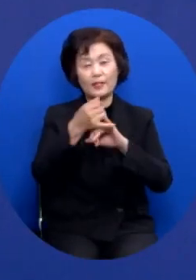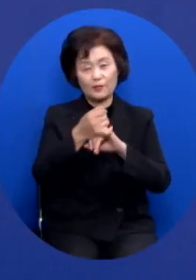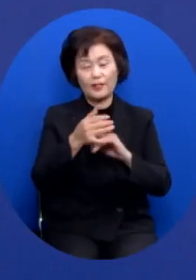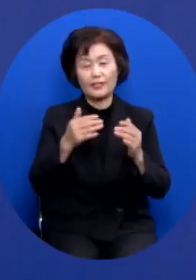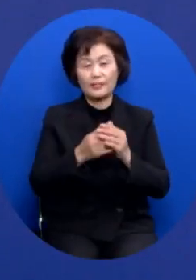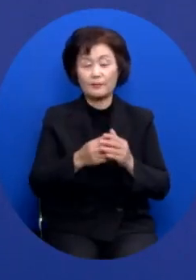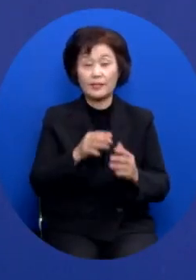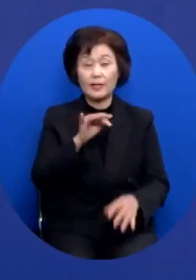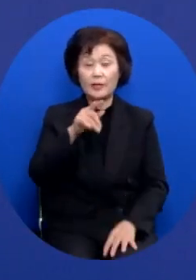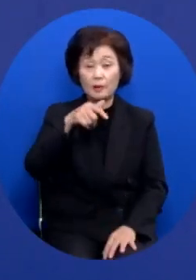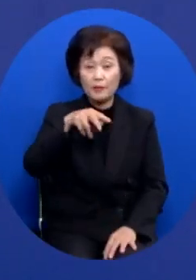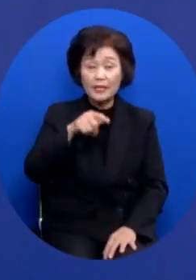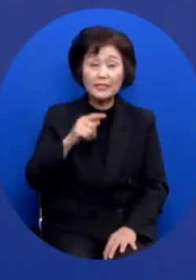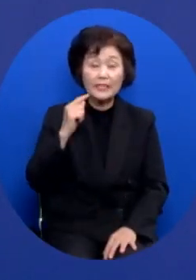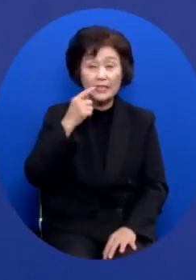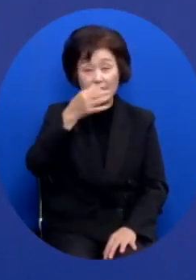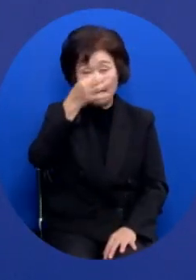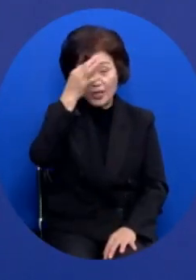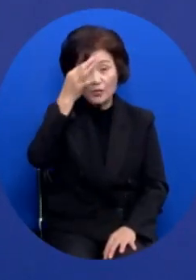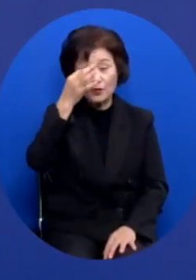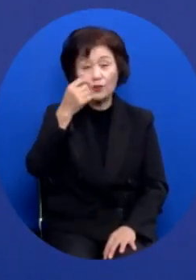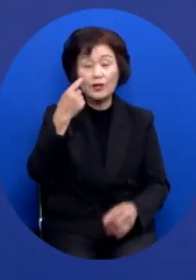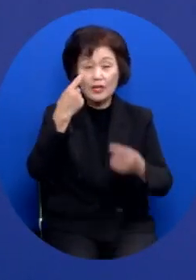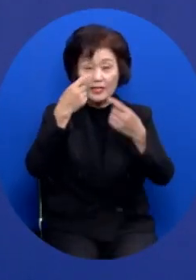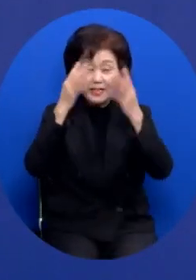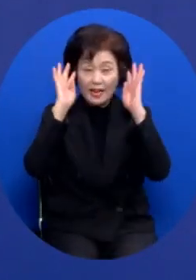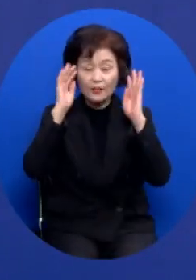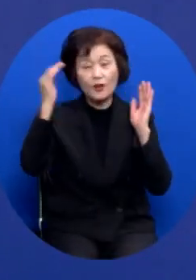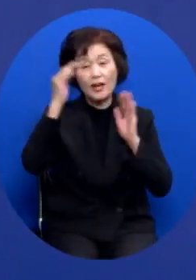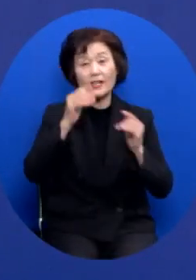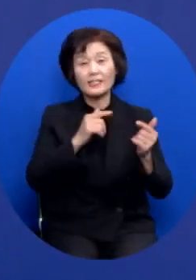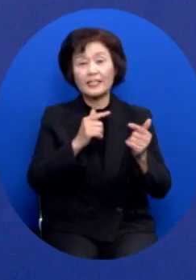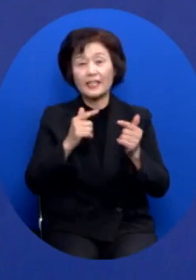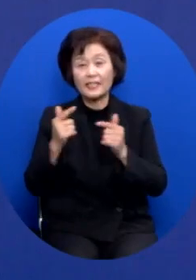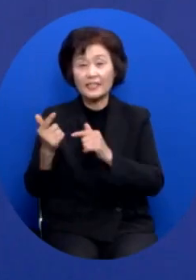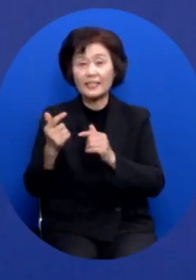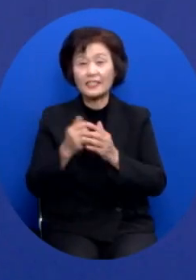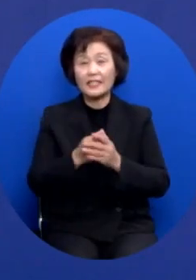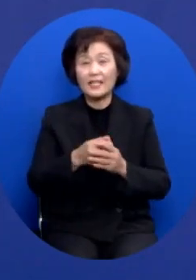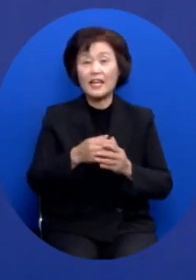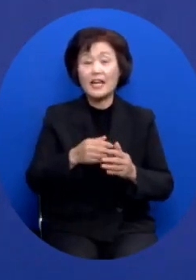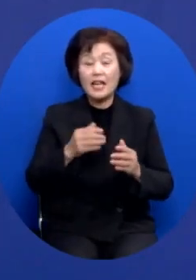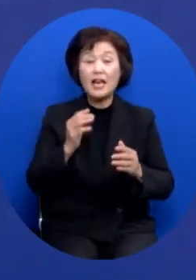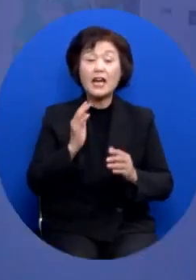백석 예술대학교 디자인 미술학부 학생이 서초 청년 작가 명에